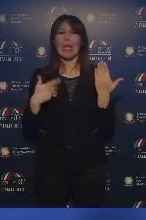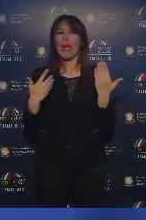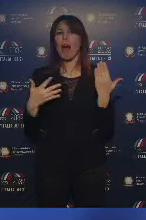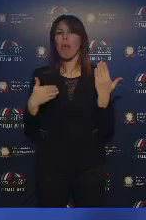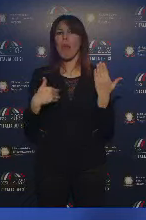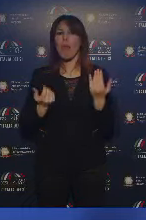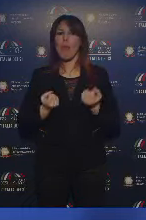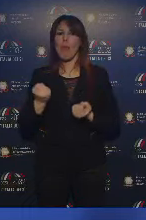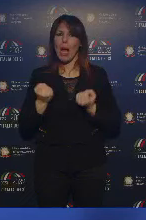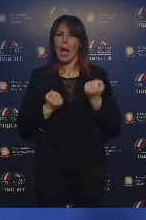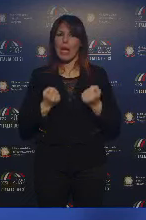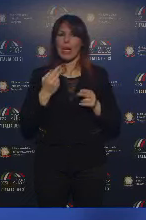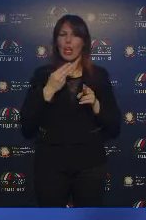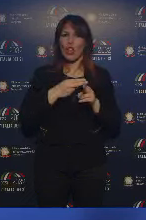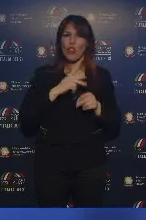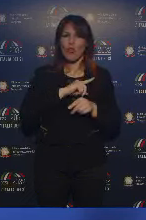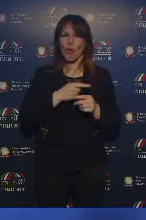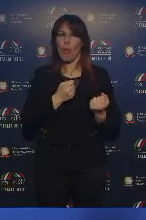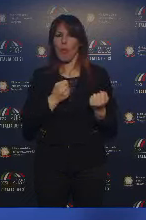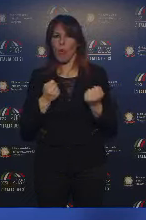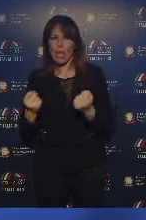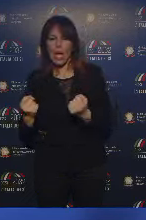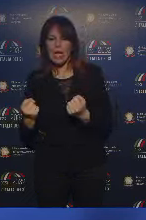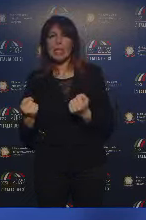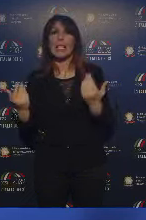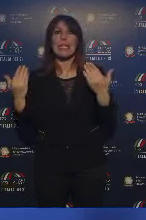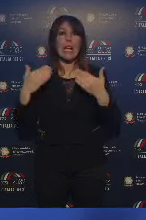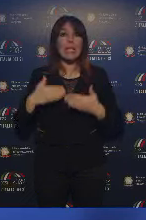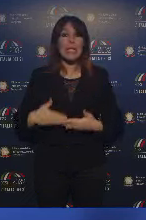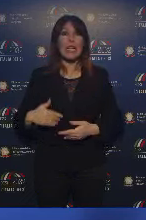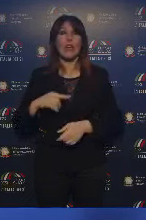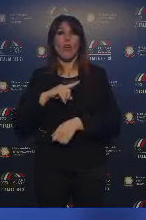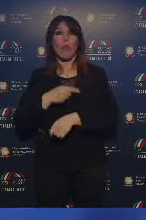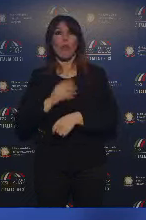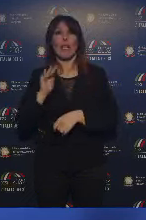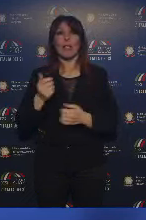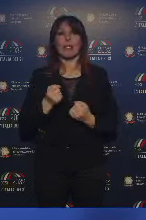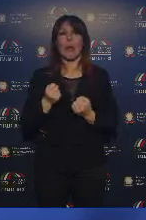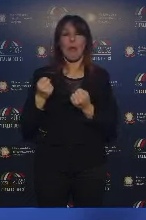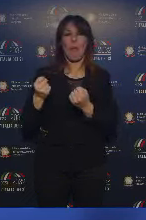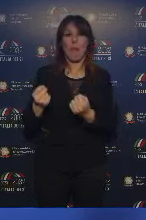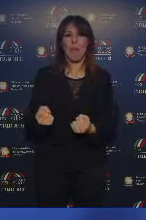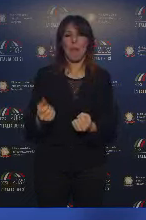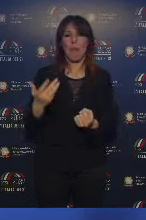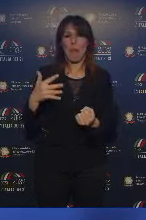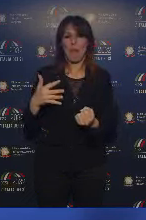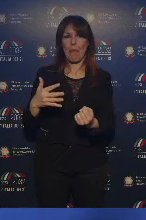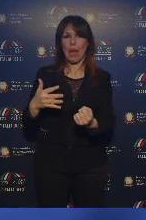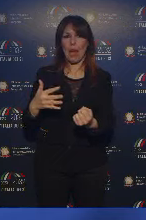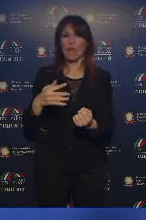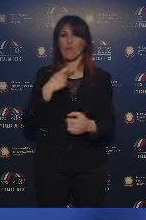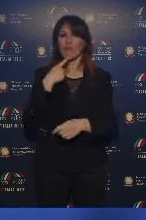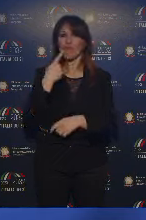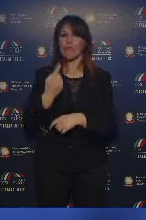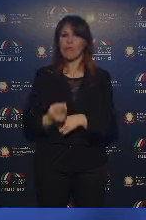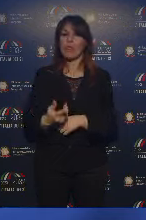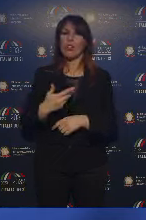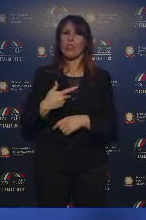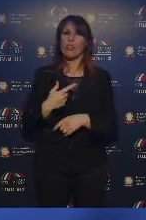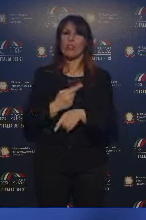in macchina da Roma a Potenza e stasera farò in macchina da Potenza a Bari quindi quello di cui sto parlando è qualcosa che ho